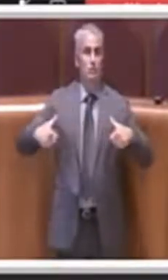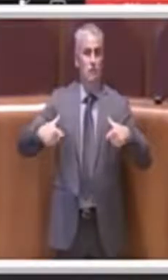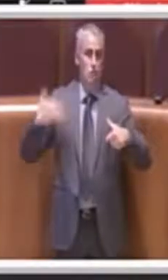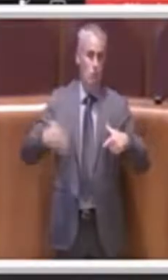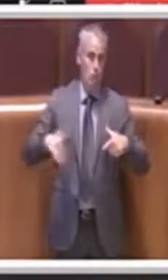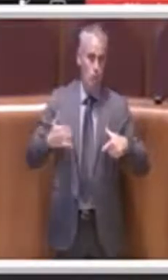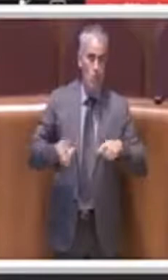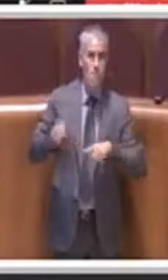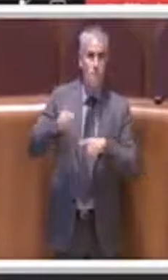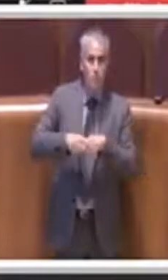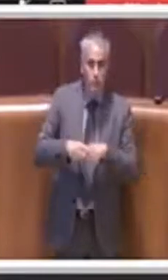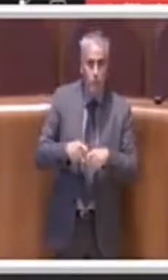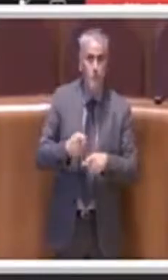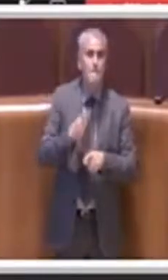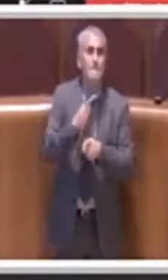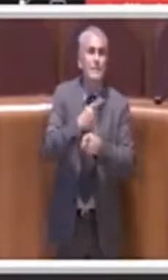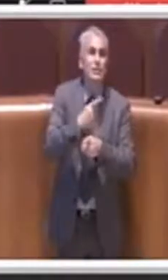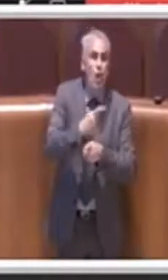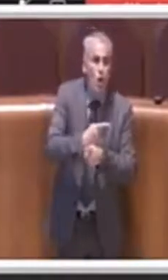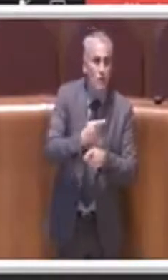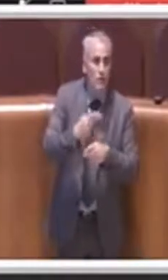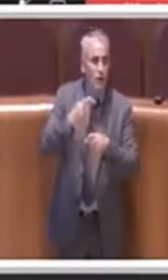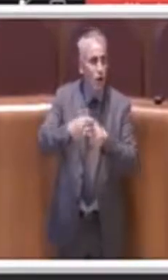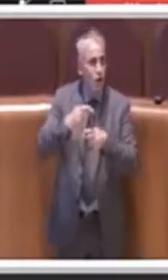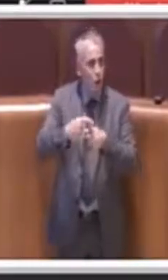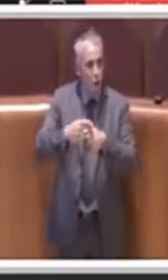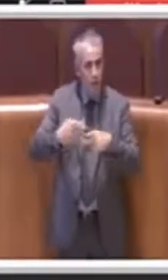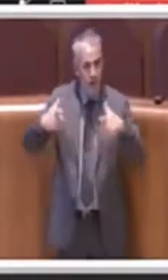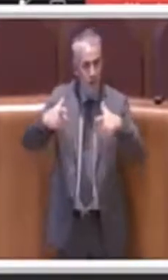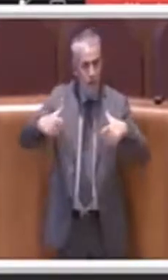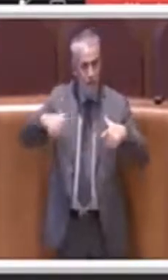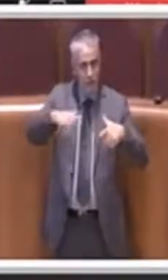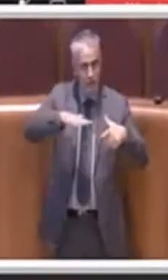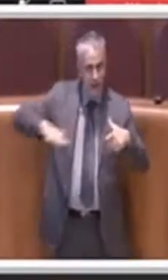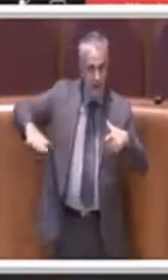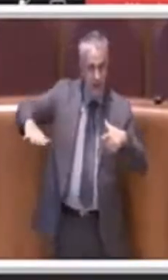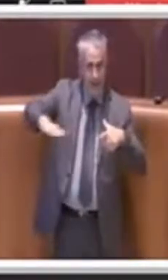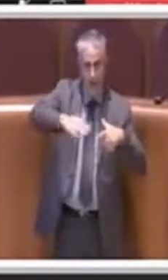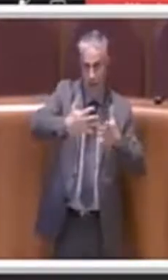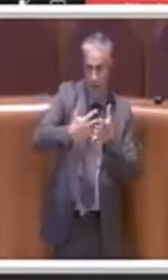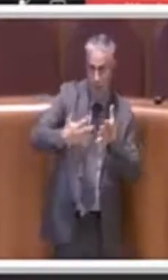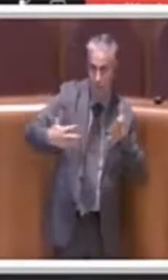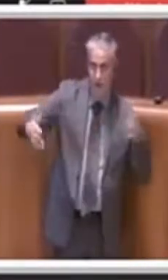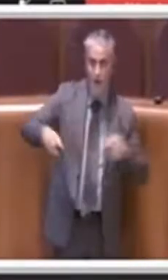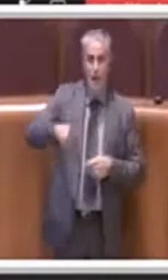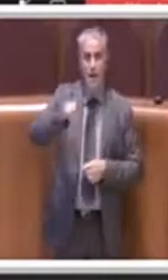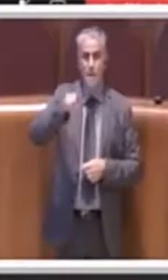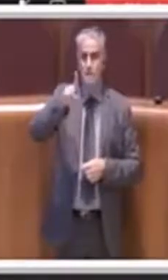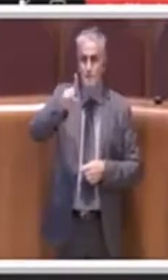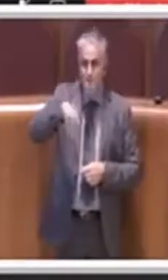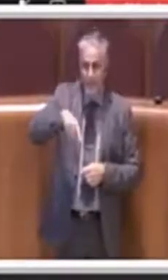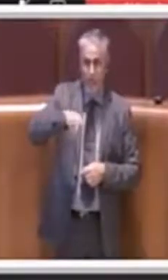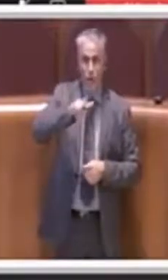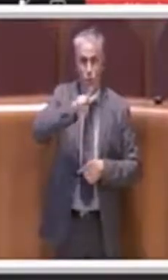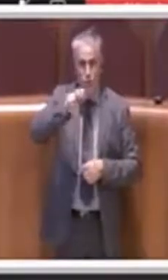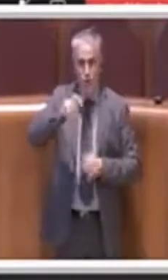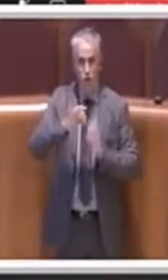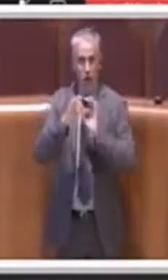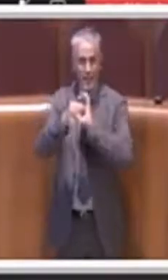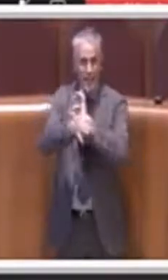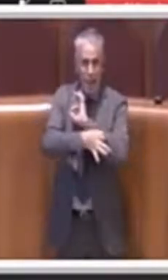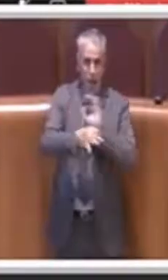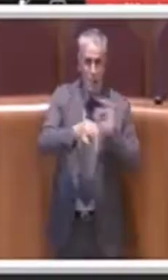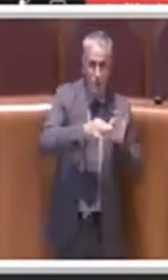sono anche i fabbisogni, se pensiamo soltanto che Roma è di estensione territoriale di 1200 km quadrati,